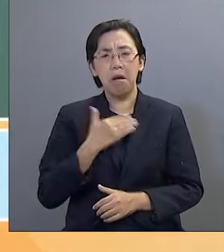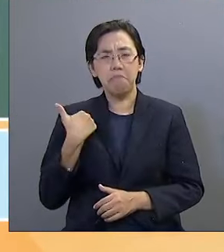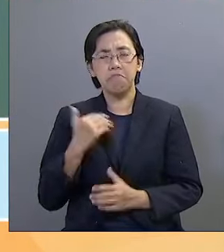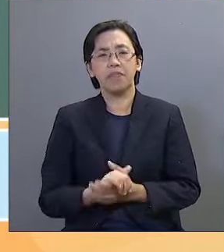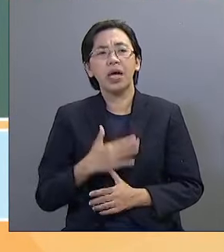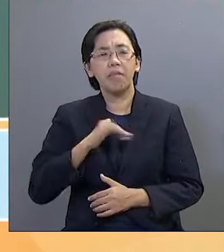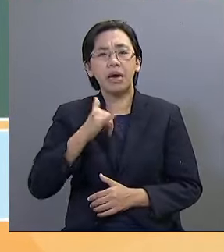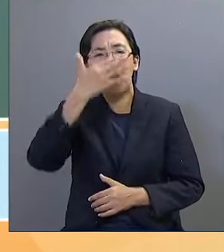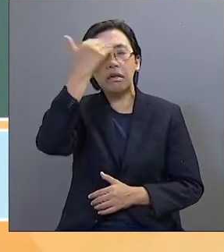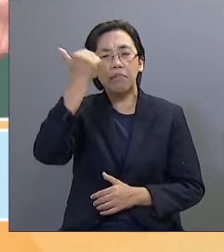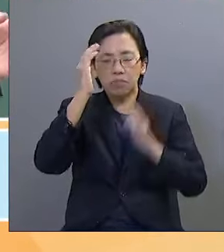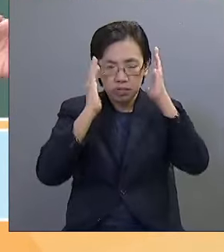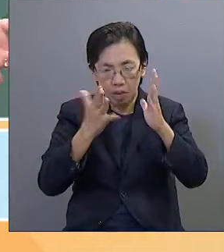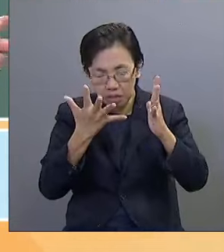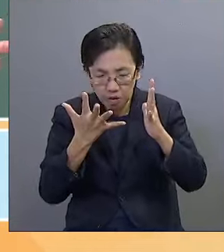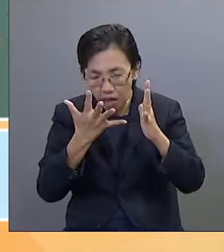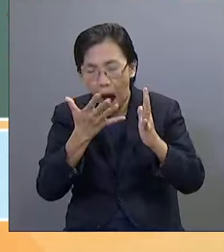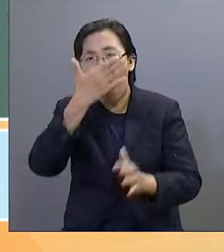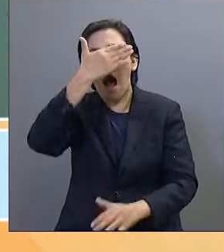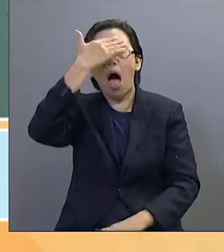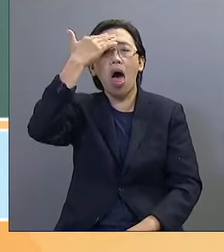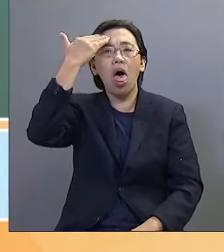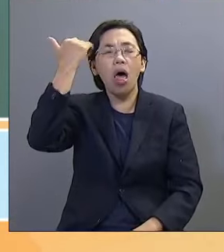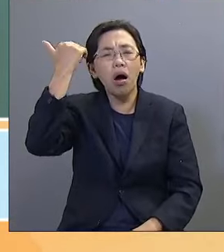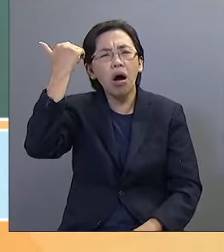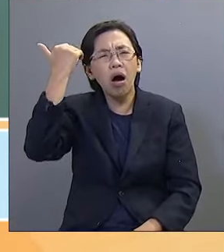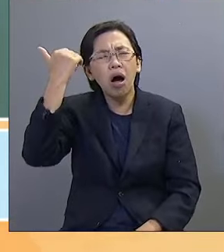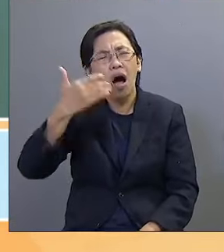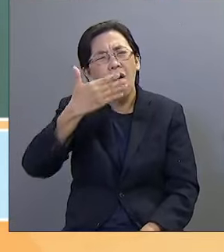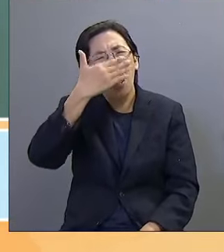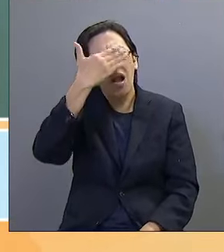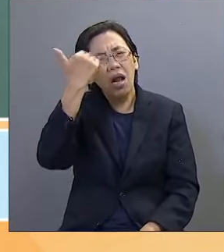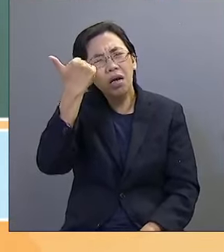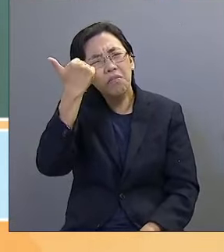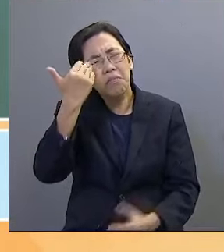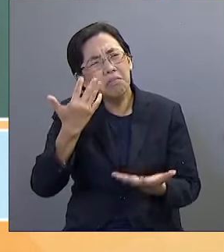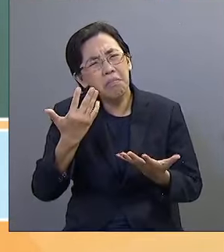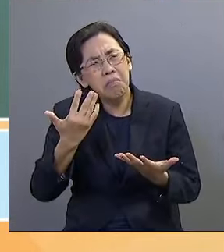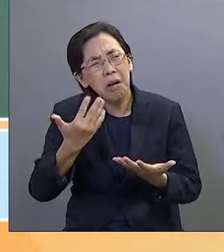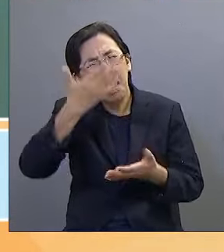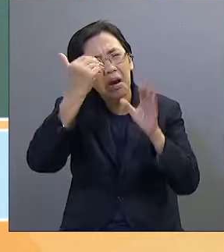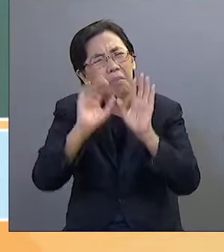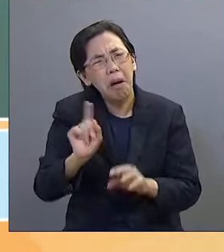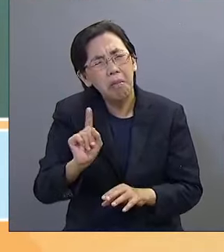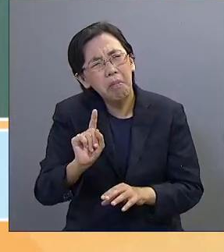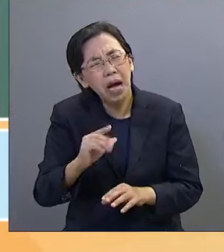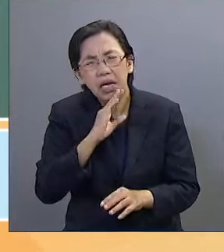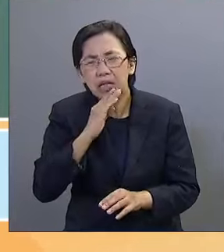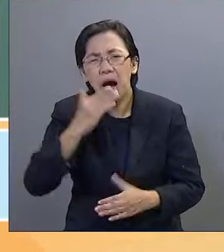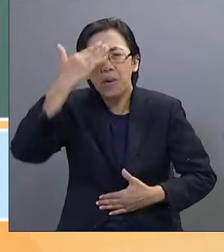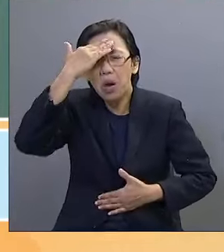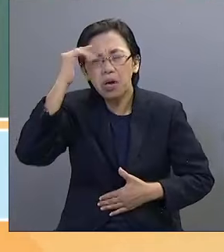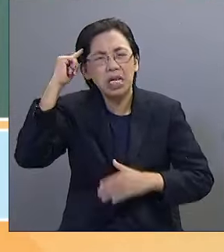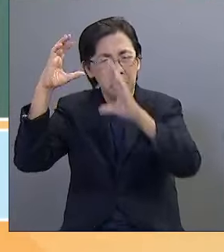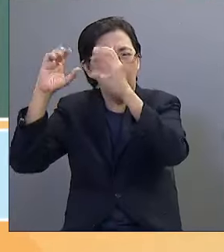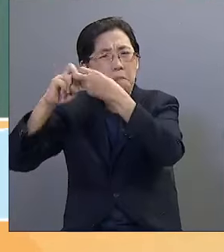เราลืมเพราะเราไม่มีสมาธิอยู่กับสิ่งที่เราลืม ใช่ค่ะ แล้วลืมแบบไหนที่มันจะประเมินว่าเอ๊ะลืมแบบเนี้ยคือภาวะโรคสมองเสื่อม